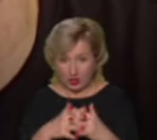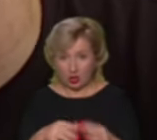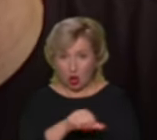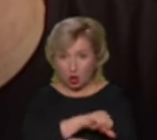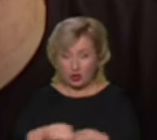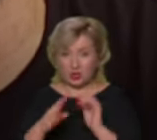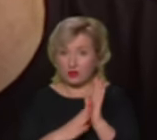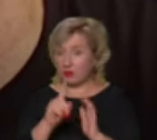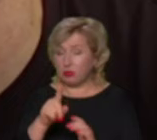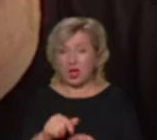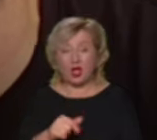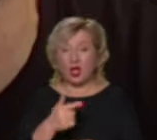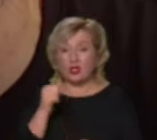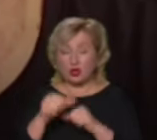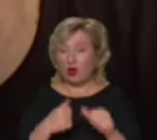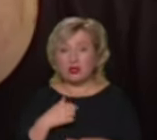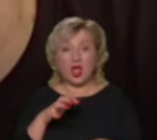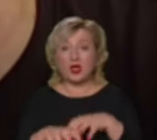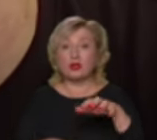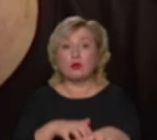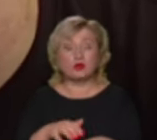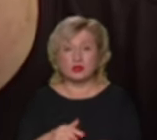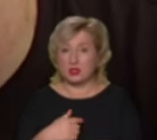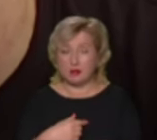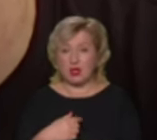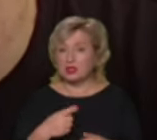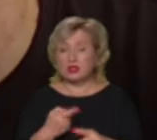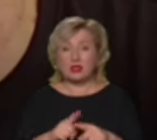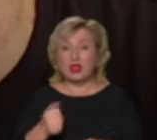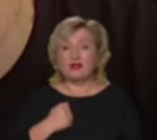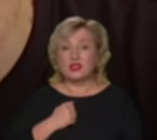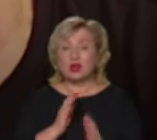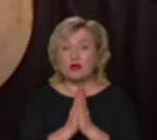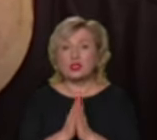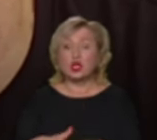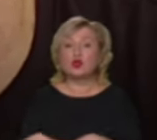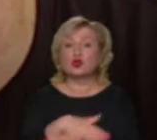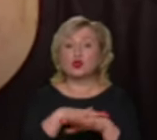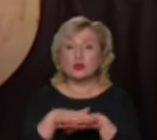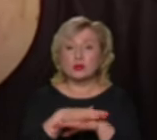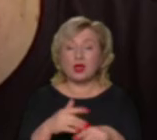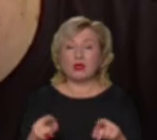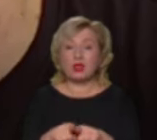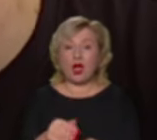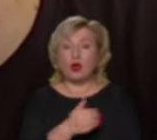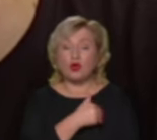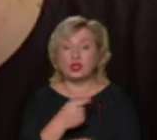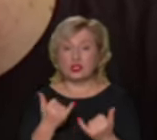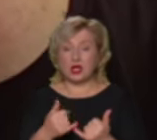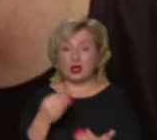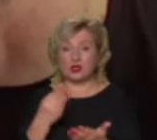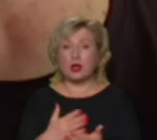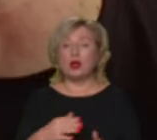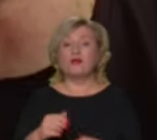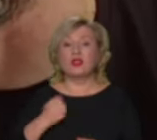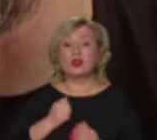91-го року не доповземо. Це не військові попросили. Це суспільство зараз так хоче це розцінити, що військові погані,